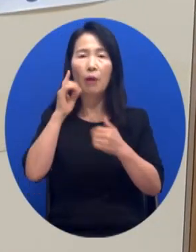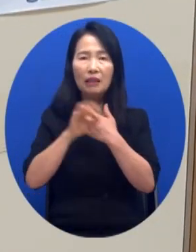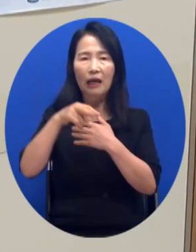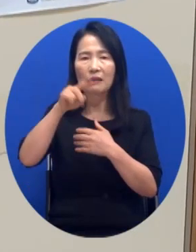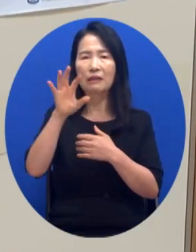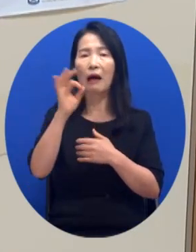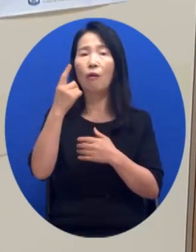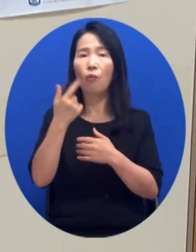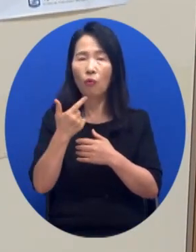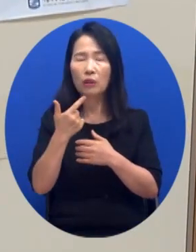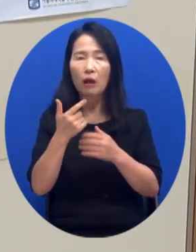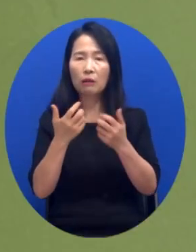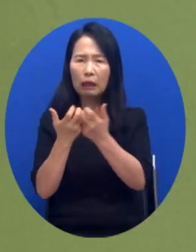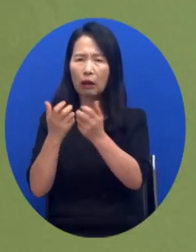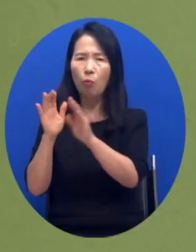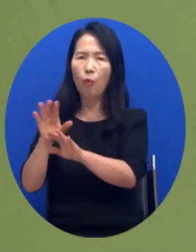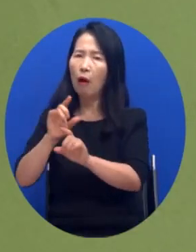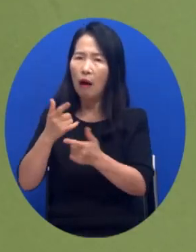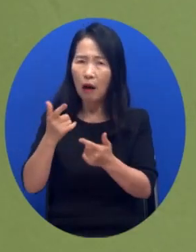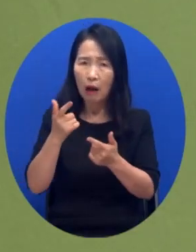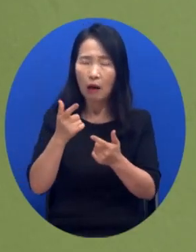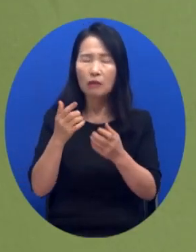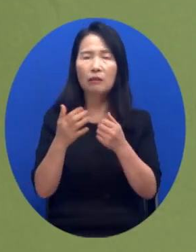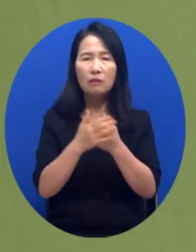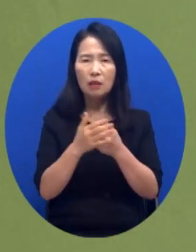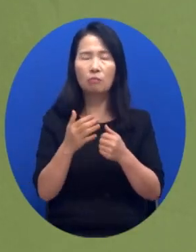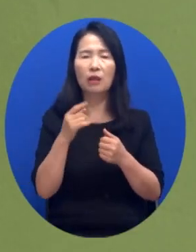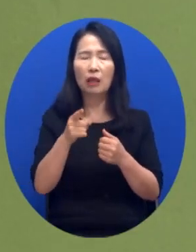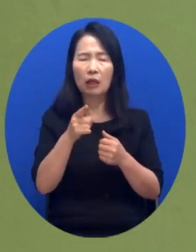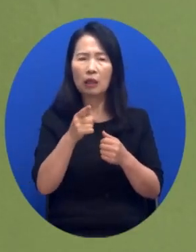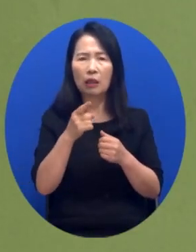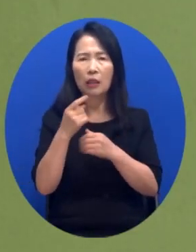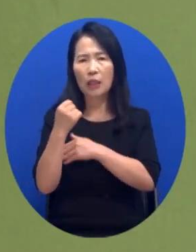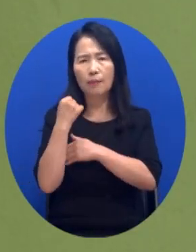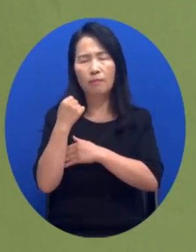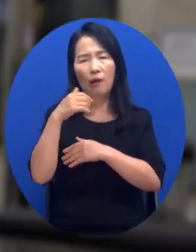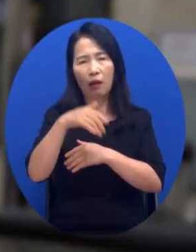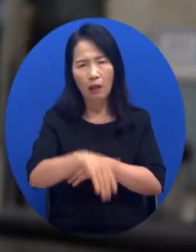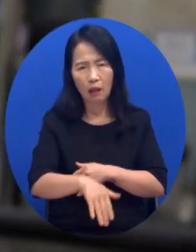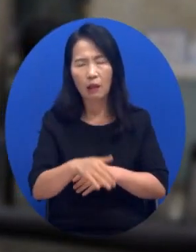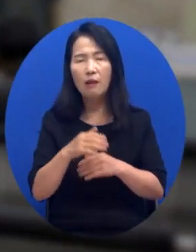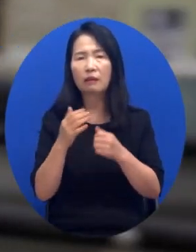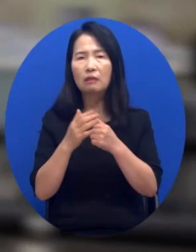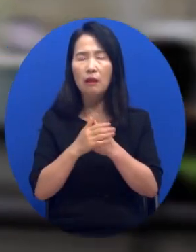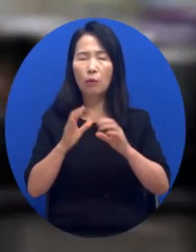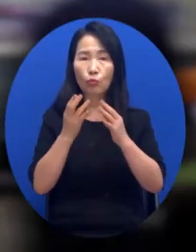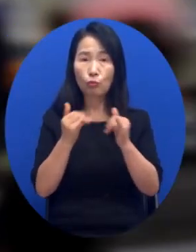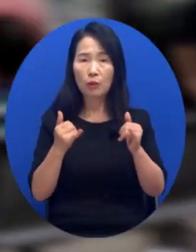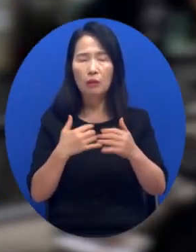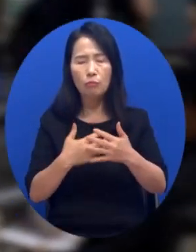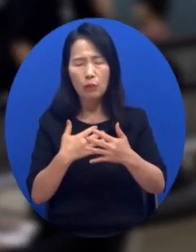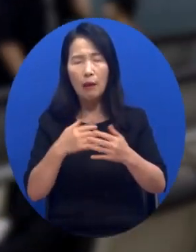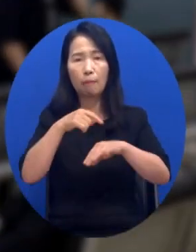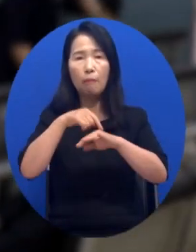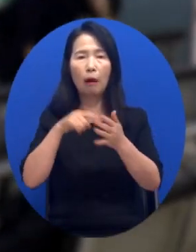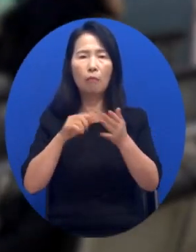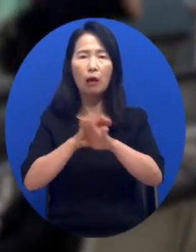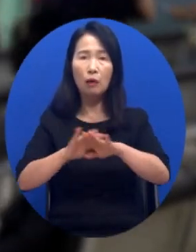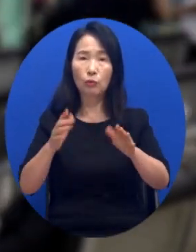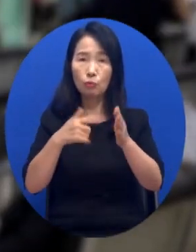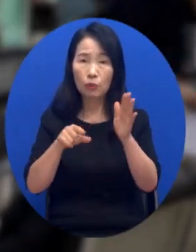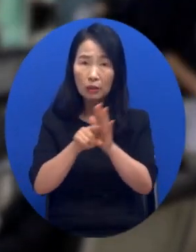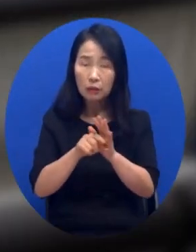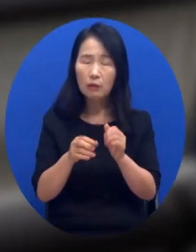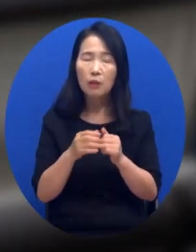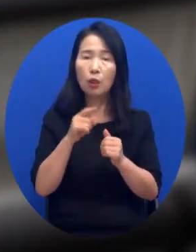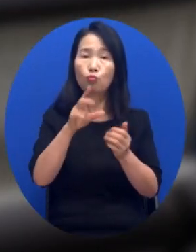방치된 시간이 길었다면 백신의 품질에 영향을 줄 수 있다며 국민의 불안한 마음을 해소하기 위해서는 문제가